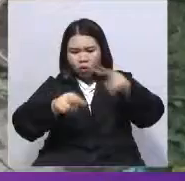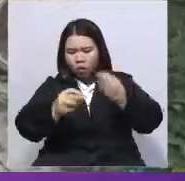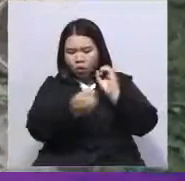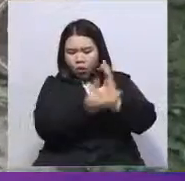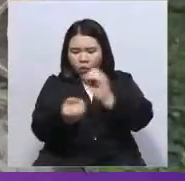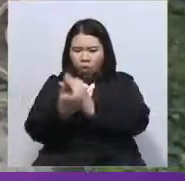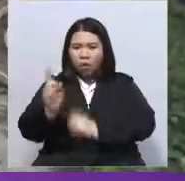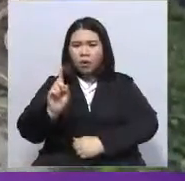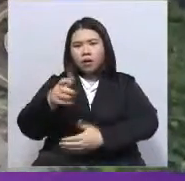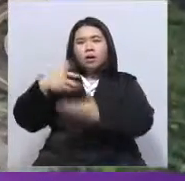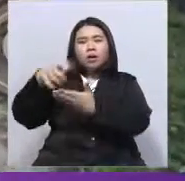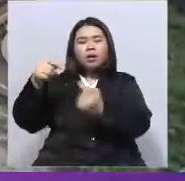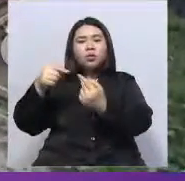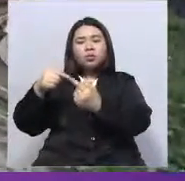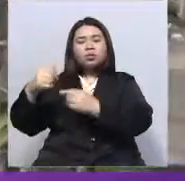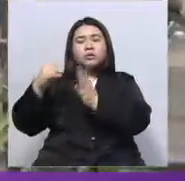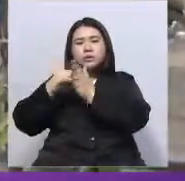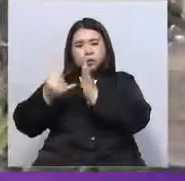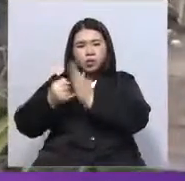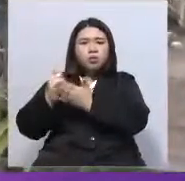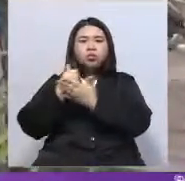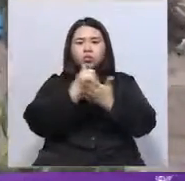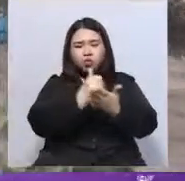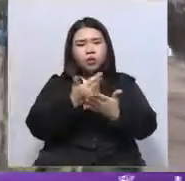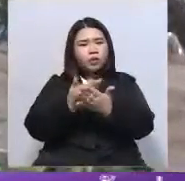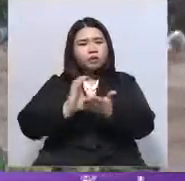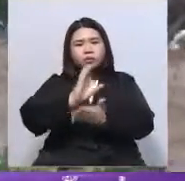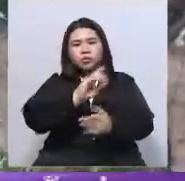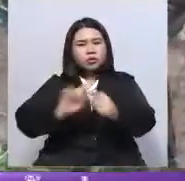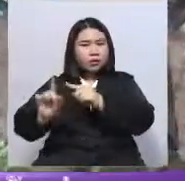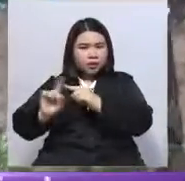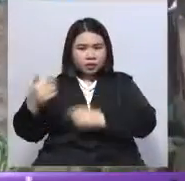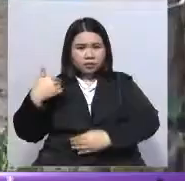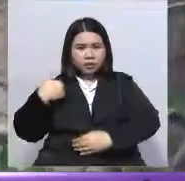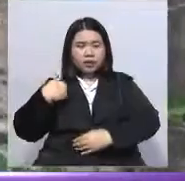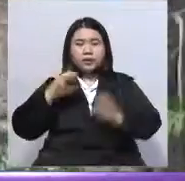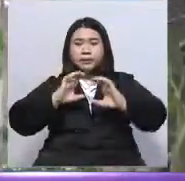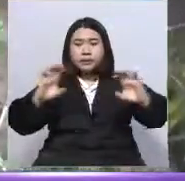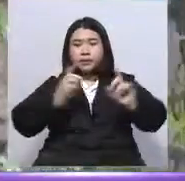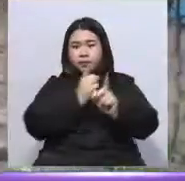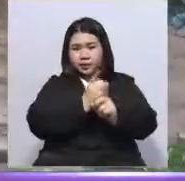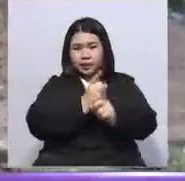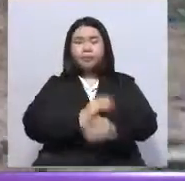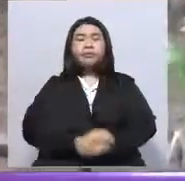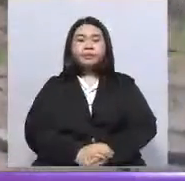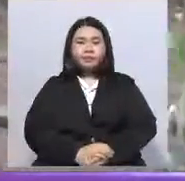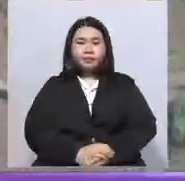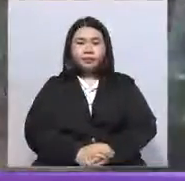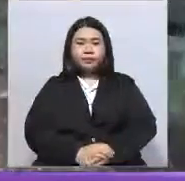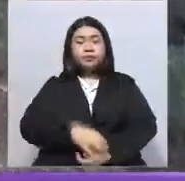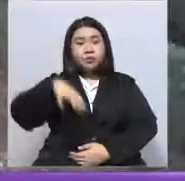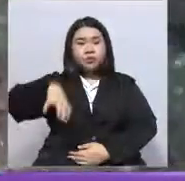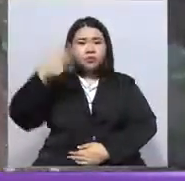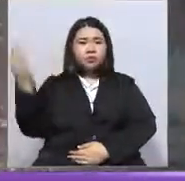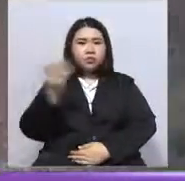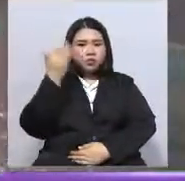ายเพื่อรายงานให้ทางจังหวัดช่วยเหลือตามระเบียบของราชการค่ะขณะที่กรมอุตุนิยมวิทย